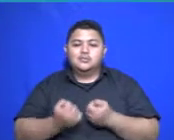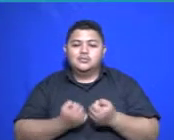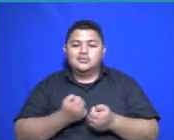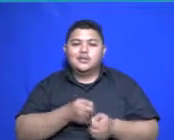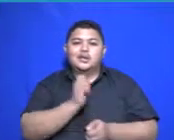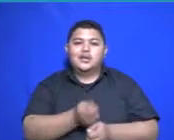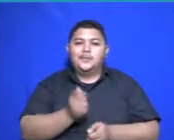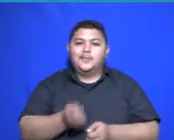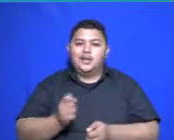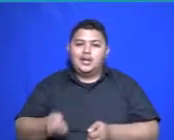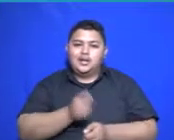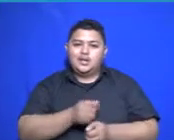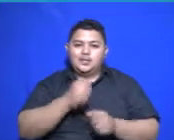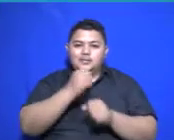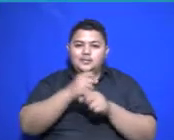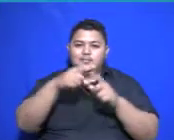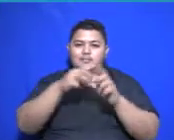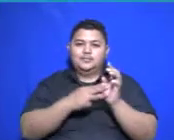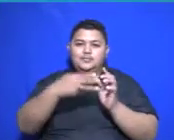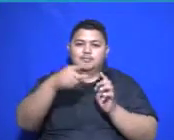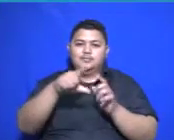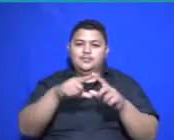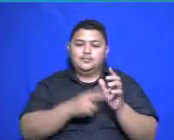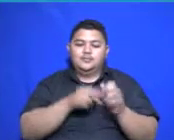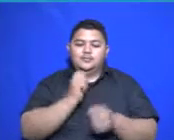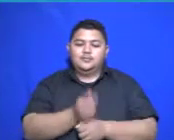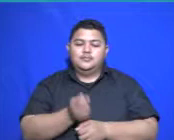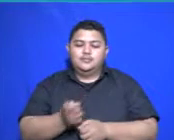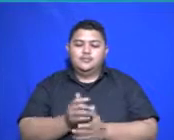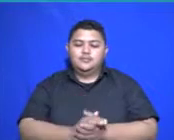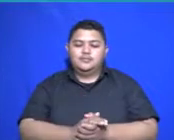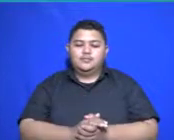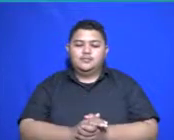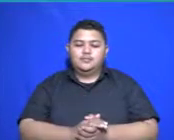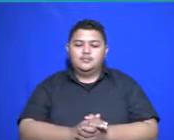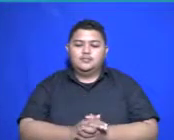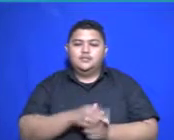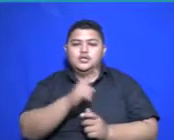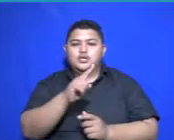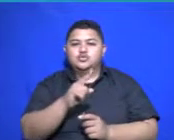gamelan untuk bisa mendapatkan pengakuan budaya, dan salah satu direktur